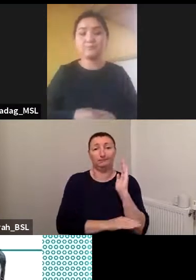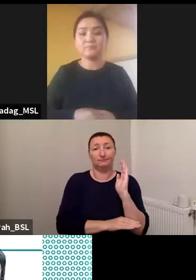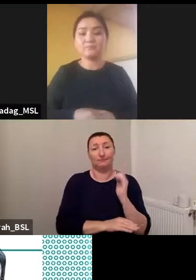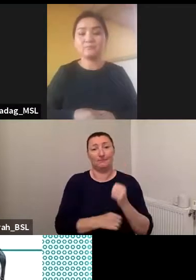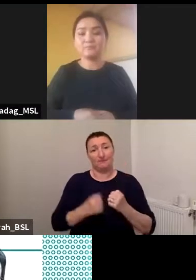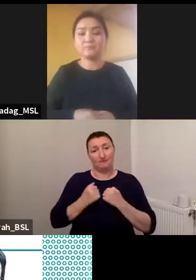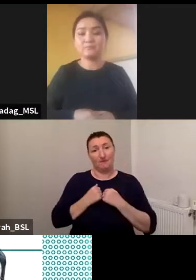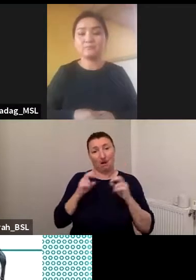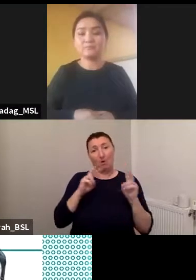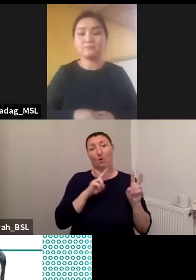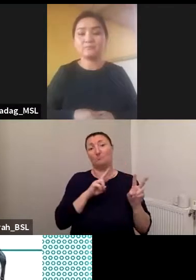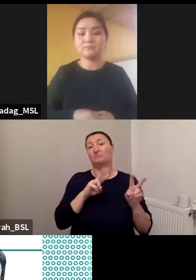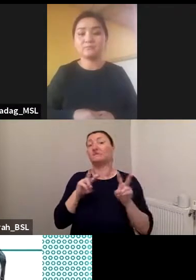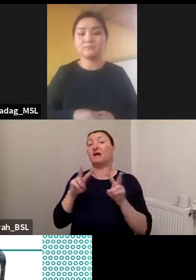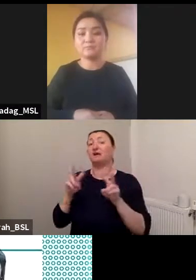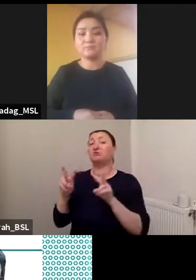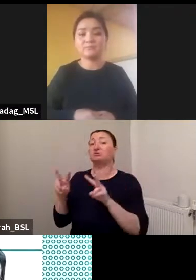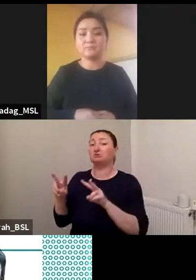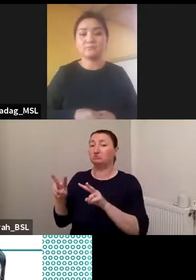ерөөсөө